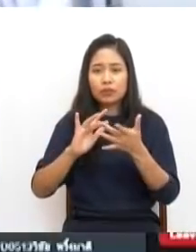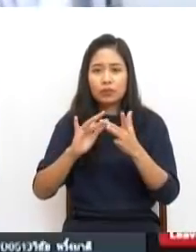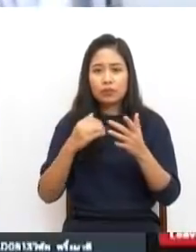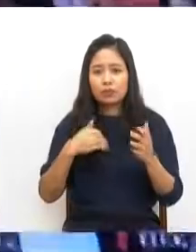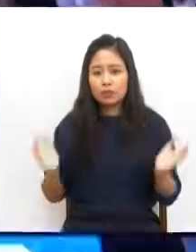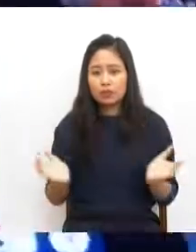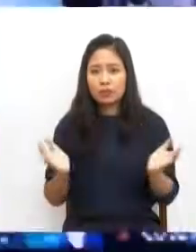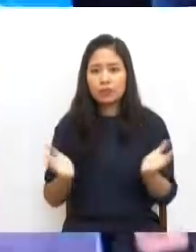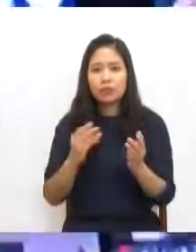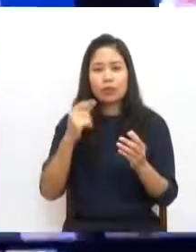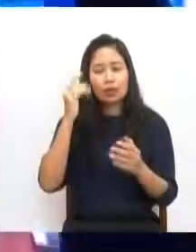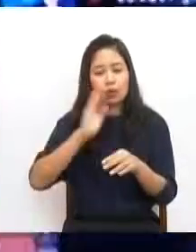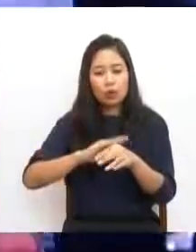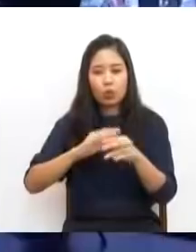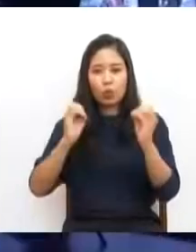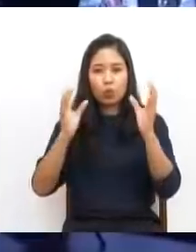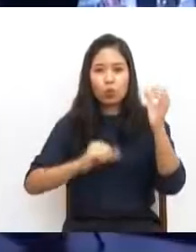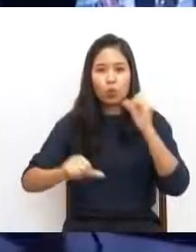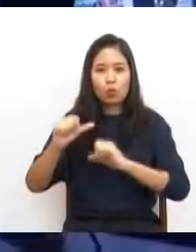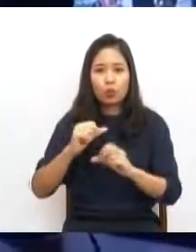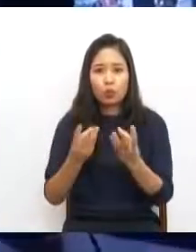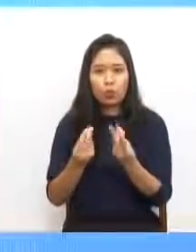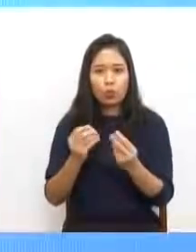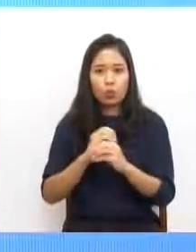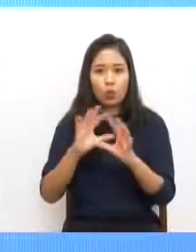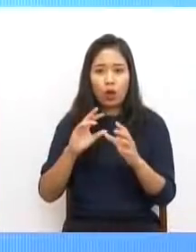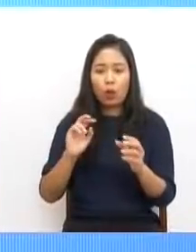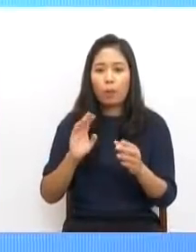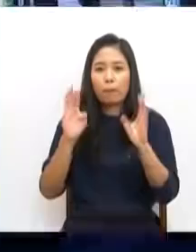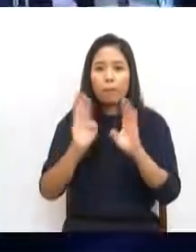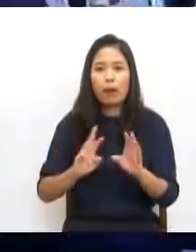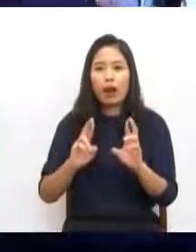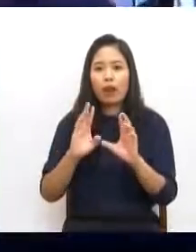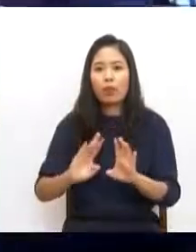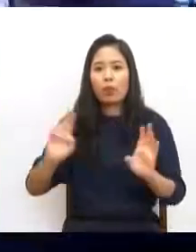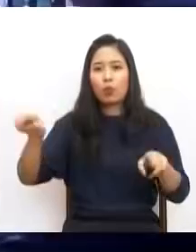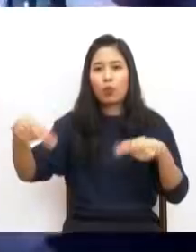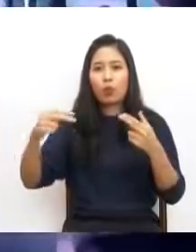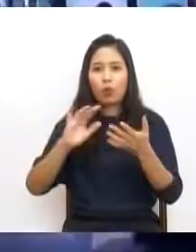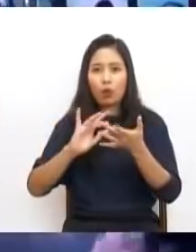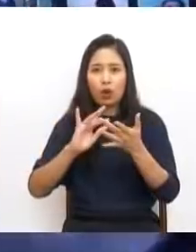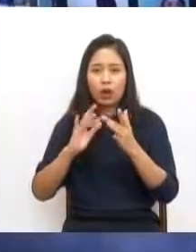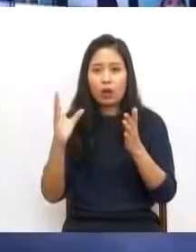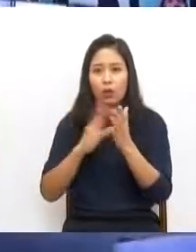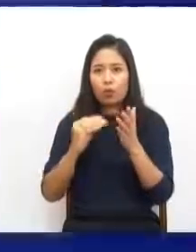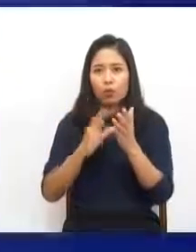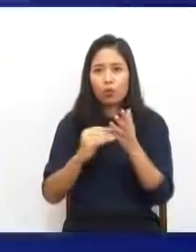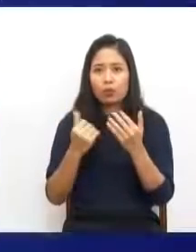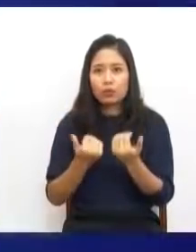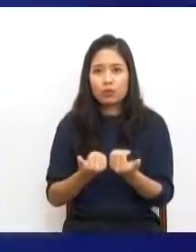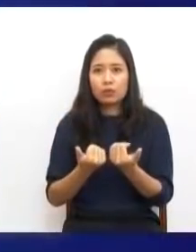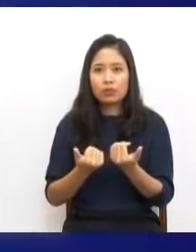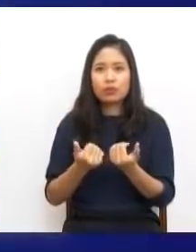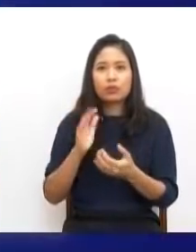ณครูกว่า500คนทั่วประเทศผ่านระบบออนไลน์ที่ไทย PBS มุ่งหวังเป็นส่วนหนึ่งให้คุณครูมีเครื่องมือทางความ